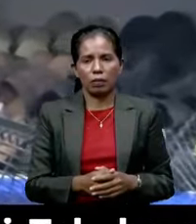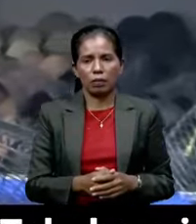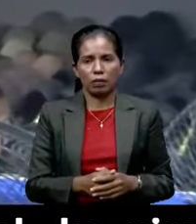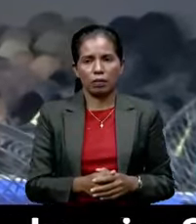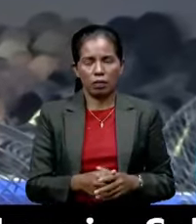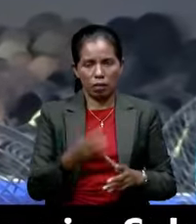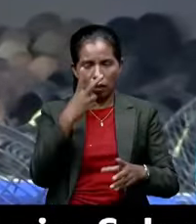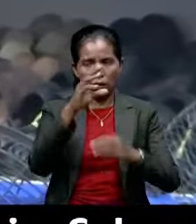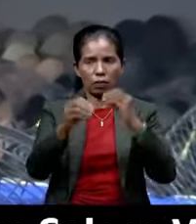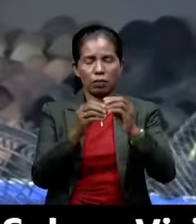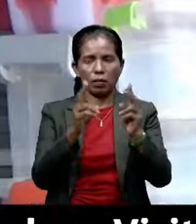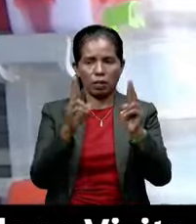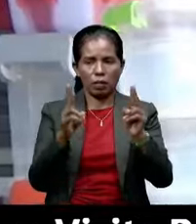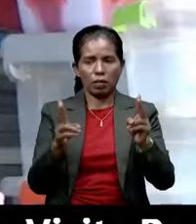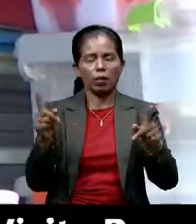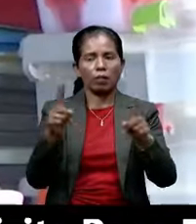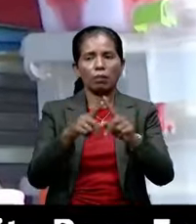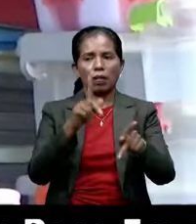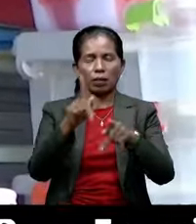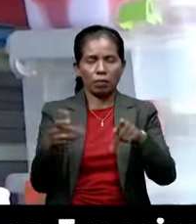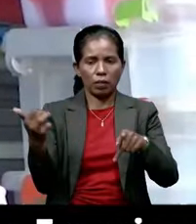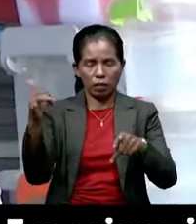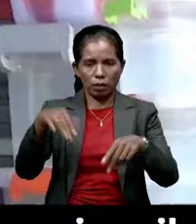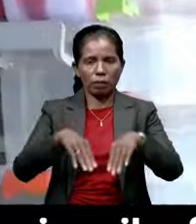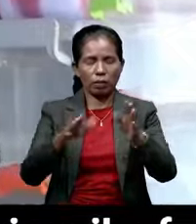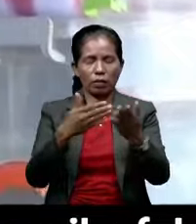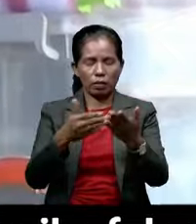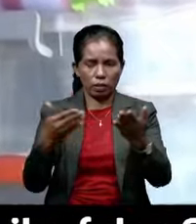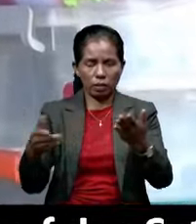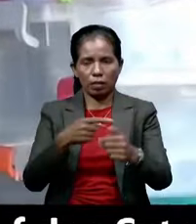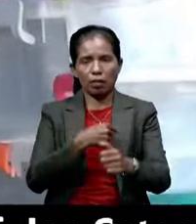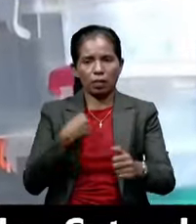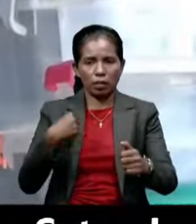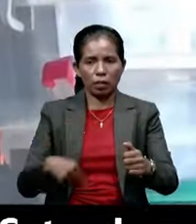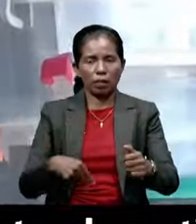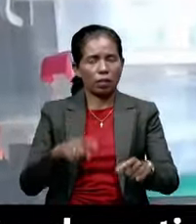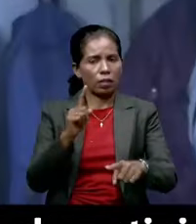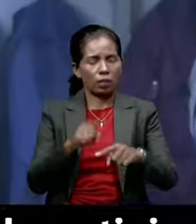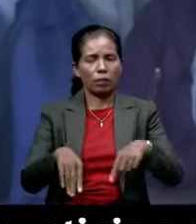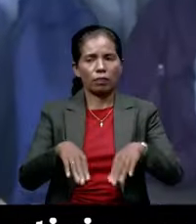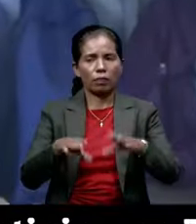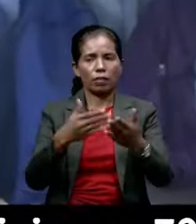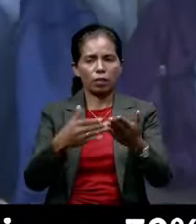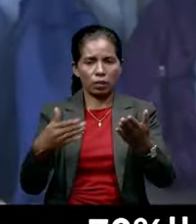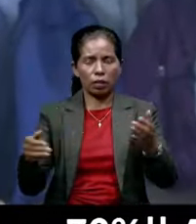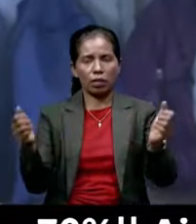intervenção colalais ba negociante sira railiu atu labele famo sistema